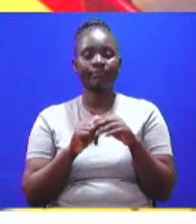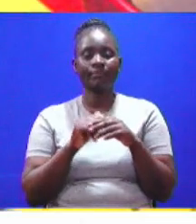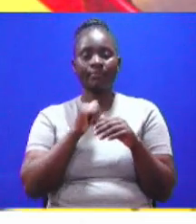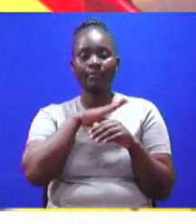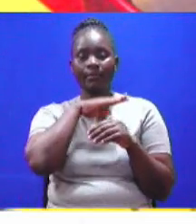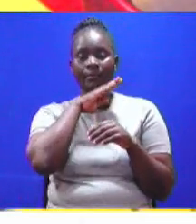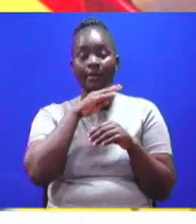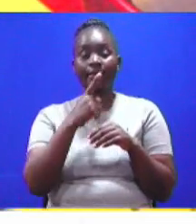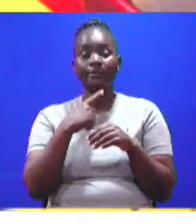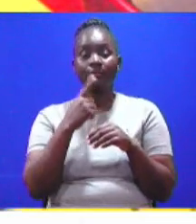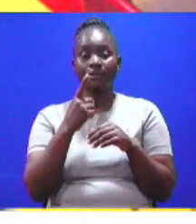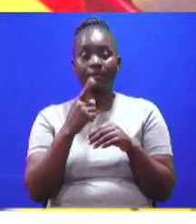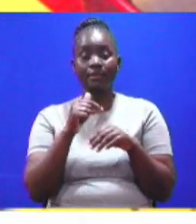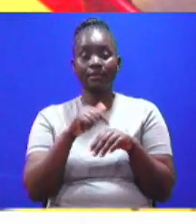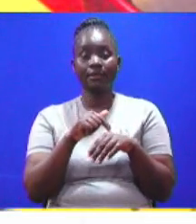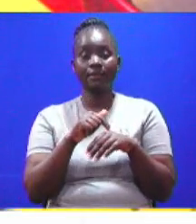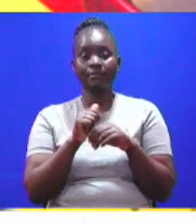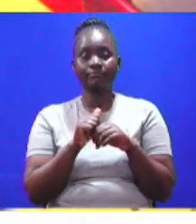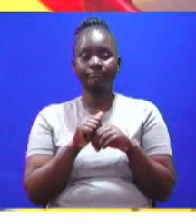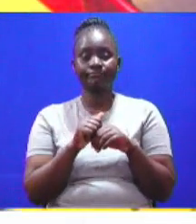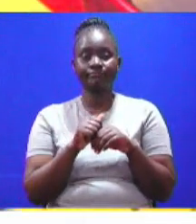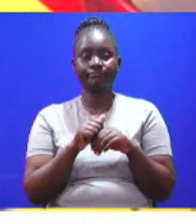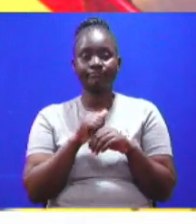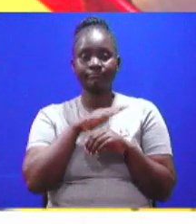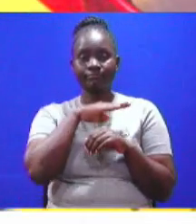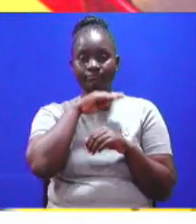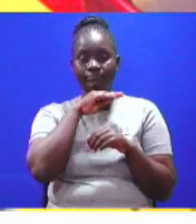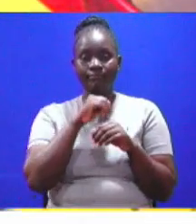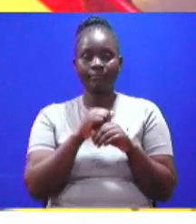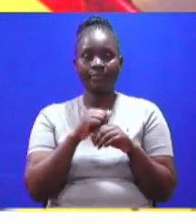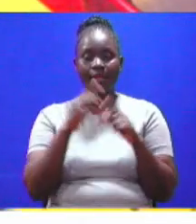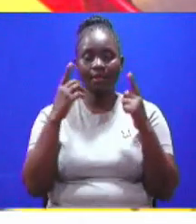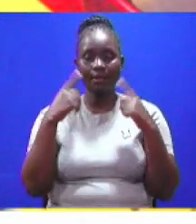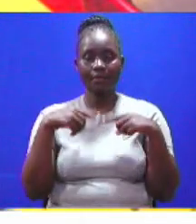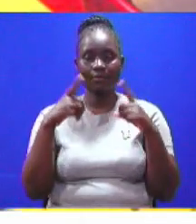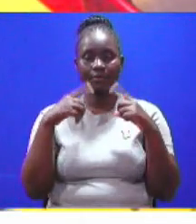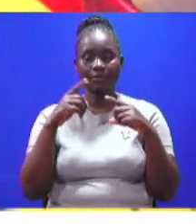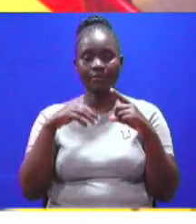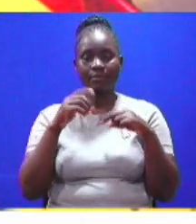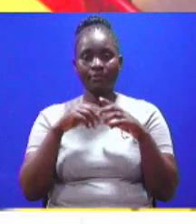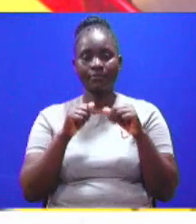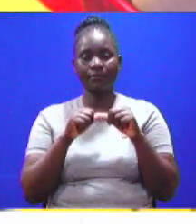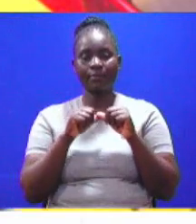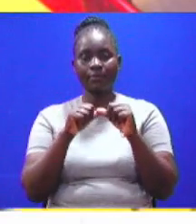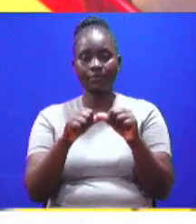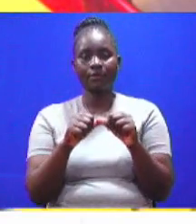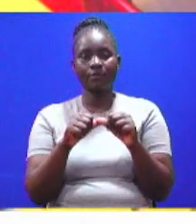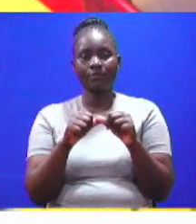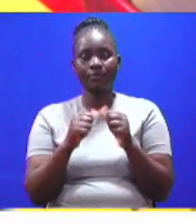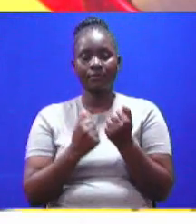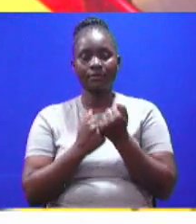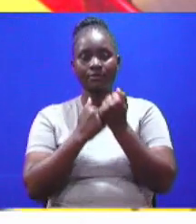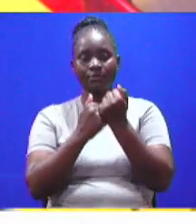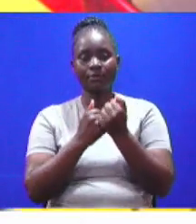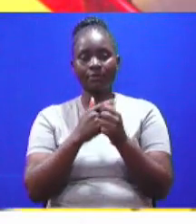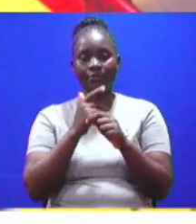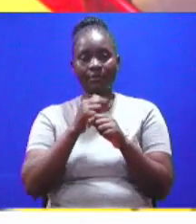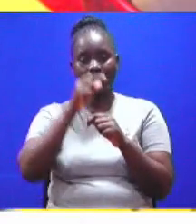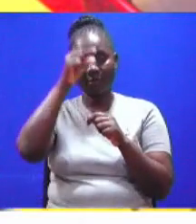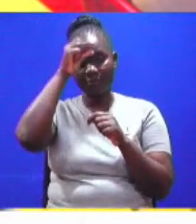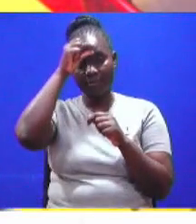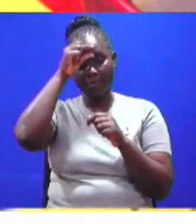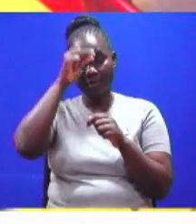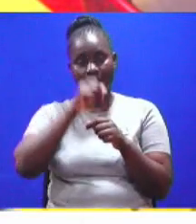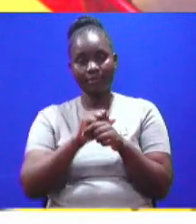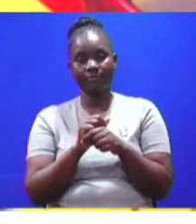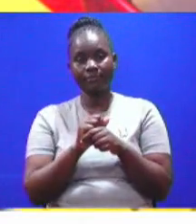vire nechinga kichingi kerunu bono raila hapuwe neto kobaga koralia nsemo agendrete kobaga gosira ne serekali kusane nsemeli ya